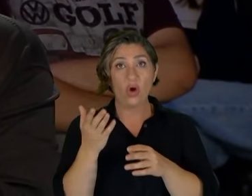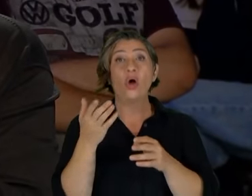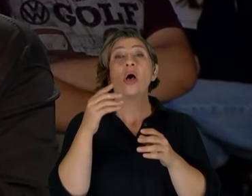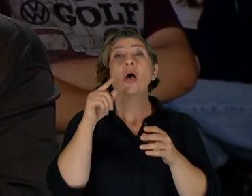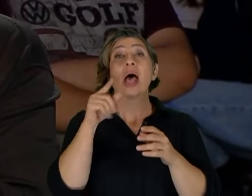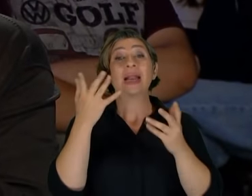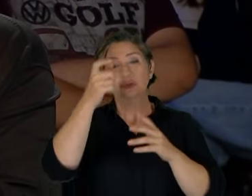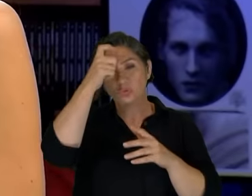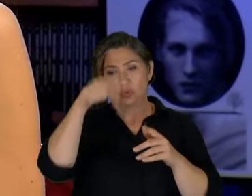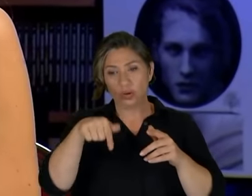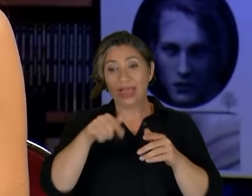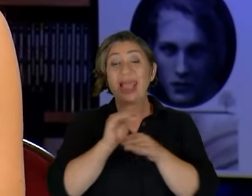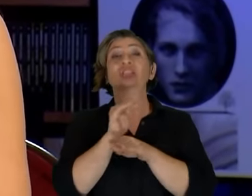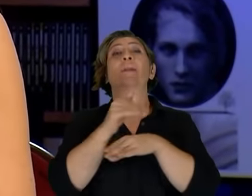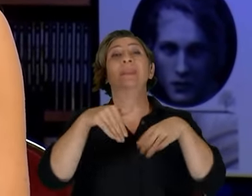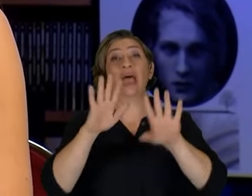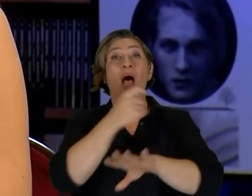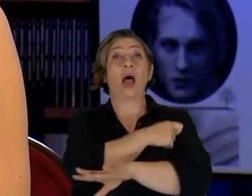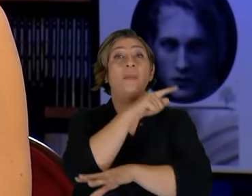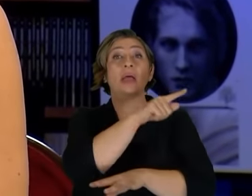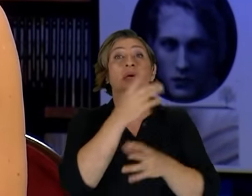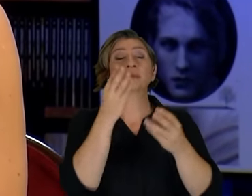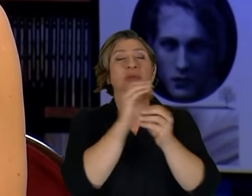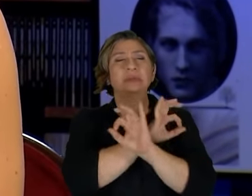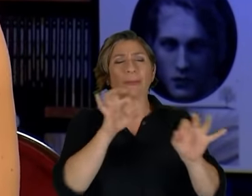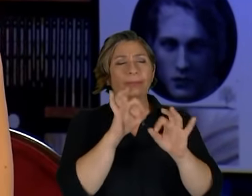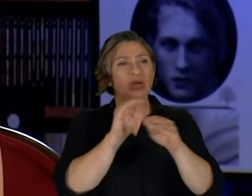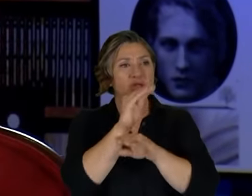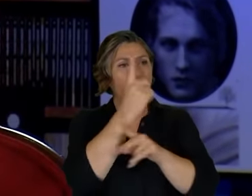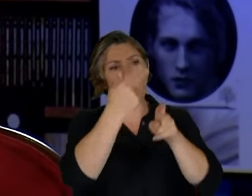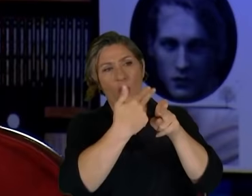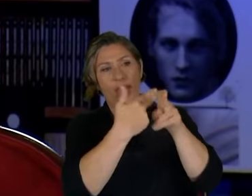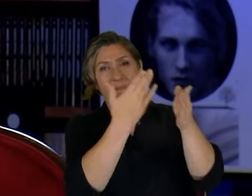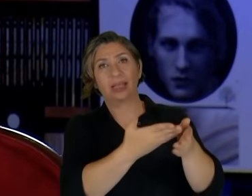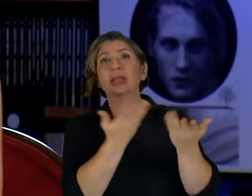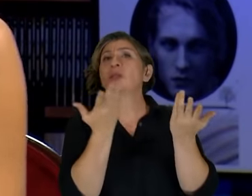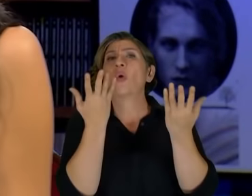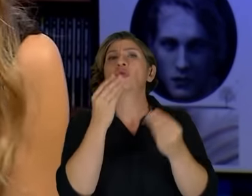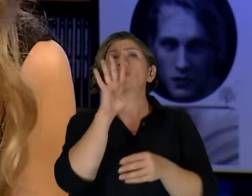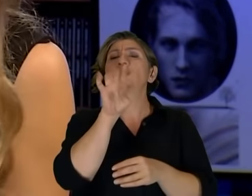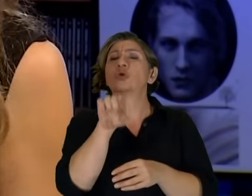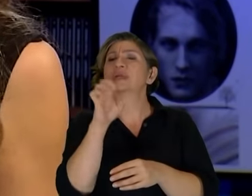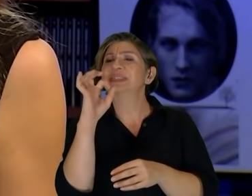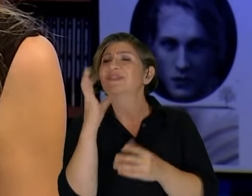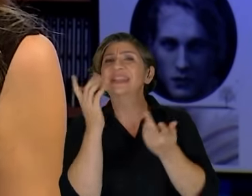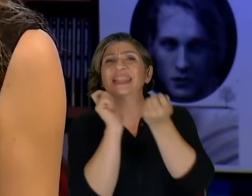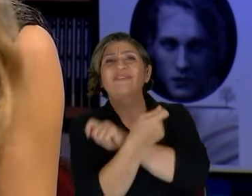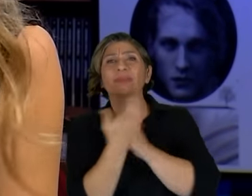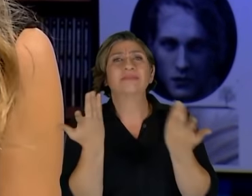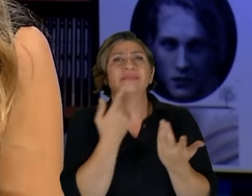ne kadar Türkiye bunu direkt olarak yaşayamasa da Almanya bunu mesela birebir yaşayan bir örneğidir. Ne oldu 4.0 devrimi ne